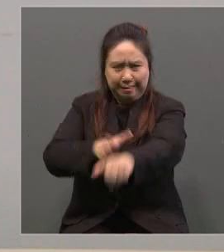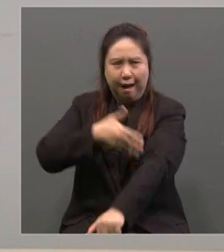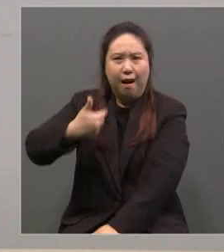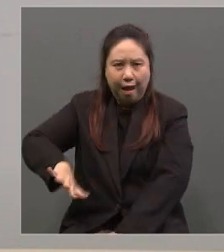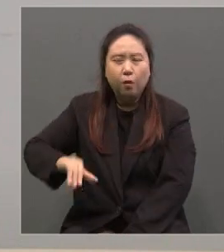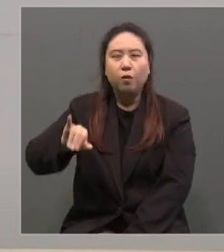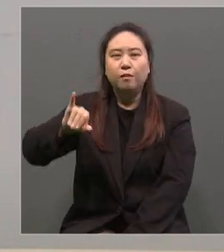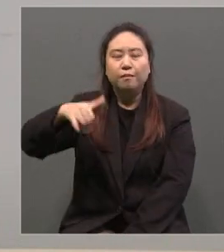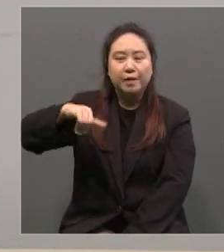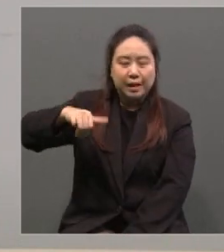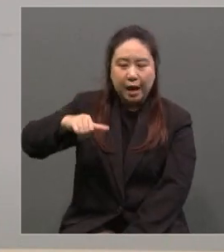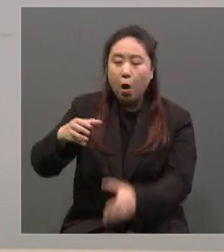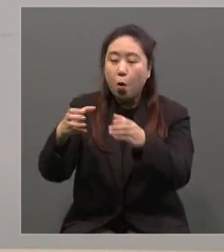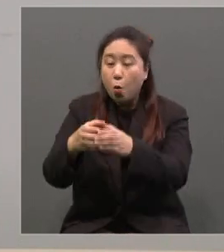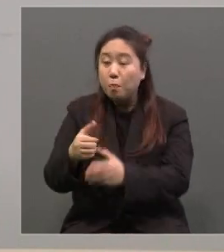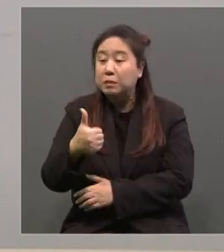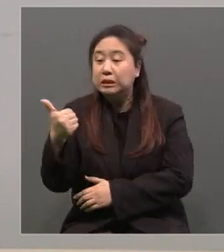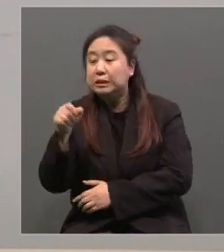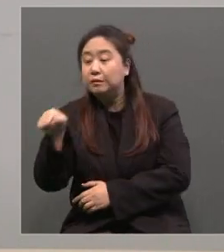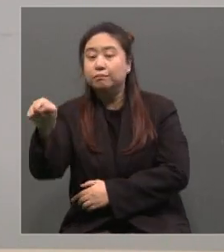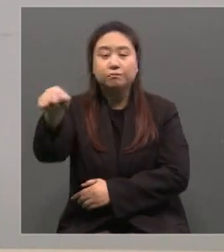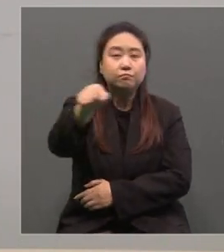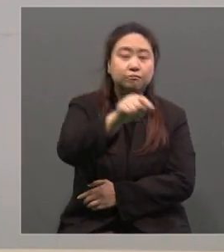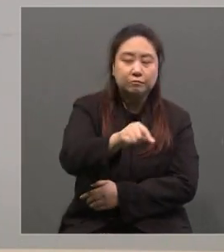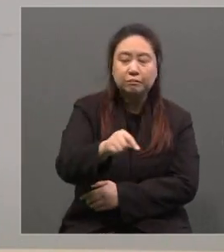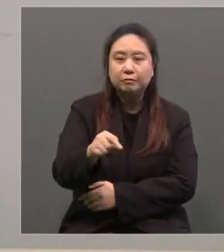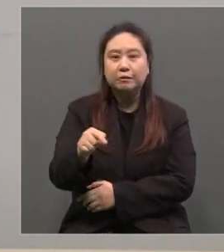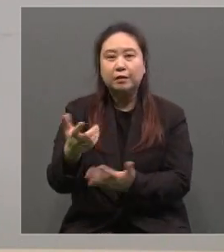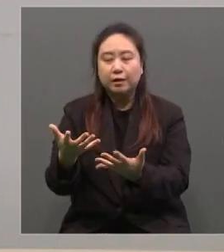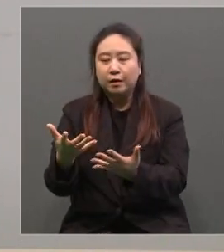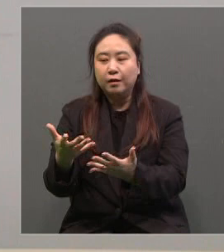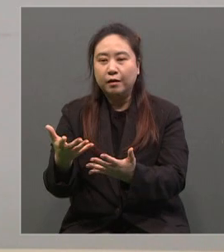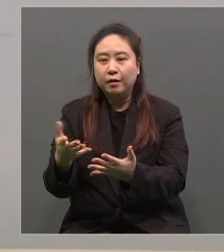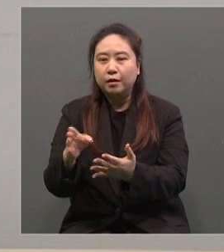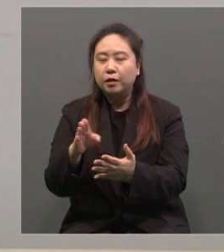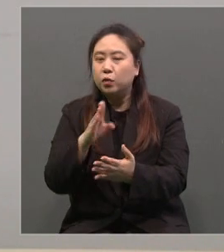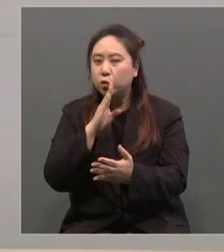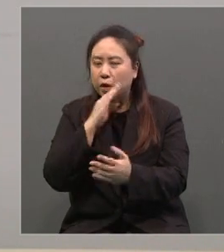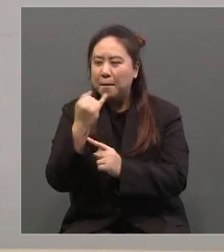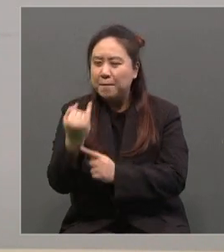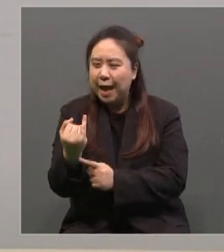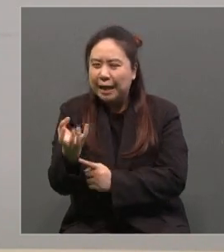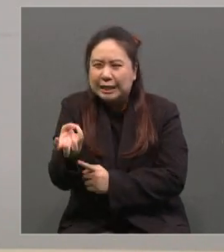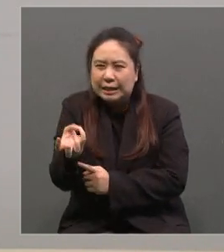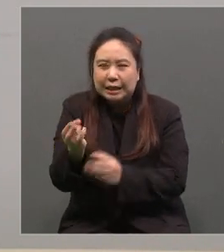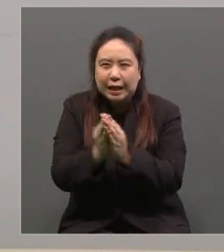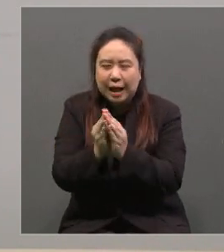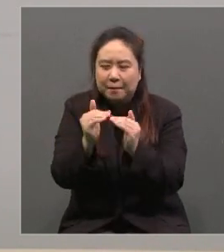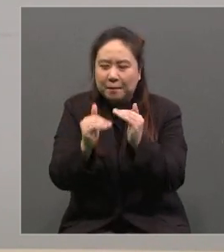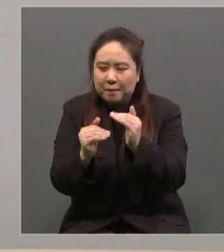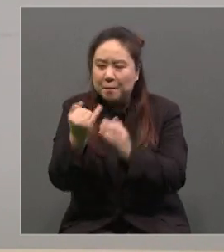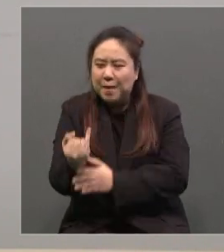คิดเห็นจากพรรคอื่นๆที่เป็นแนวร่วมการแพ้คะแนนเสียงแพ้กันแค่10เสียงเพราะนั้น